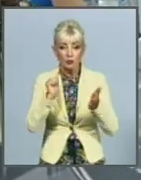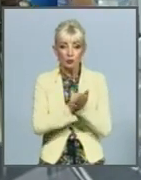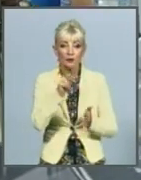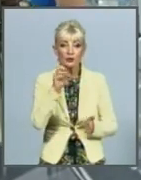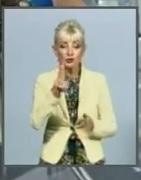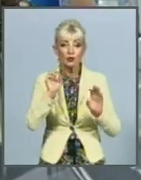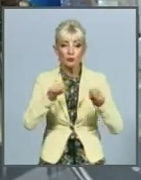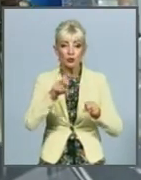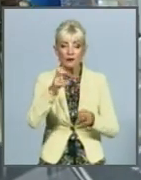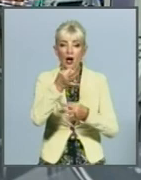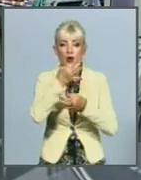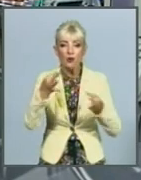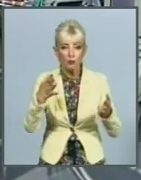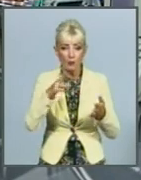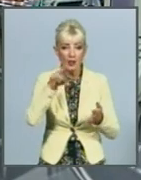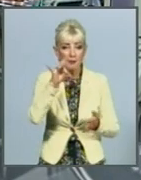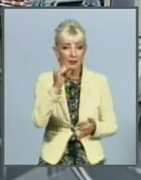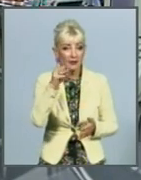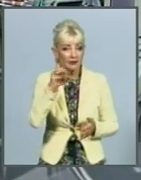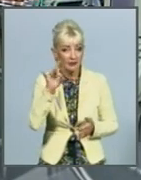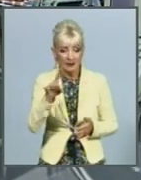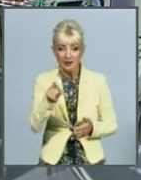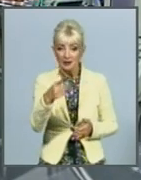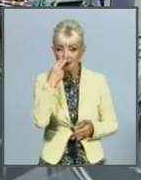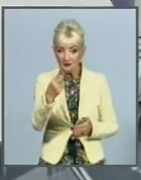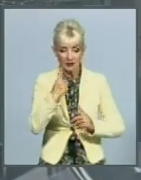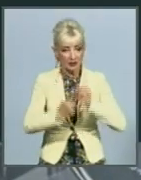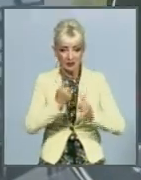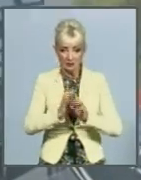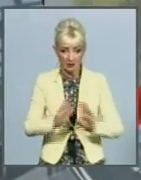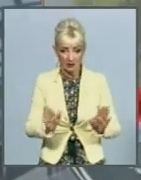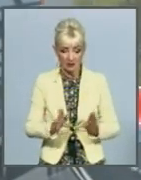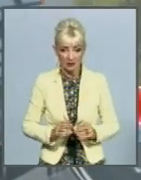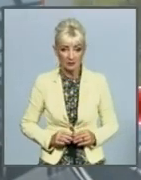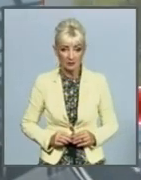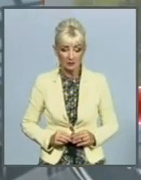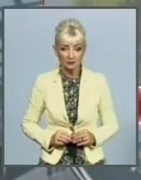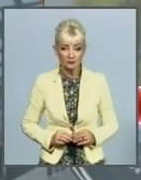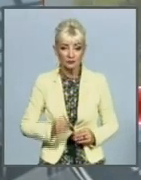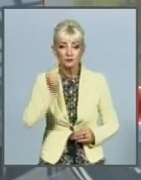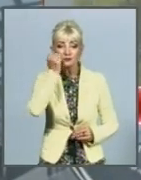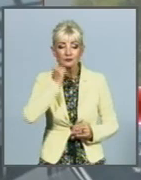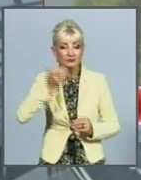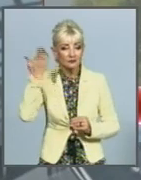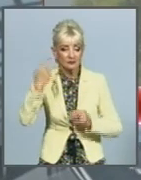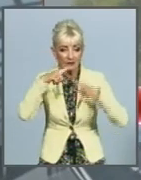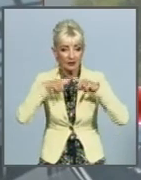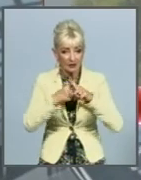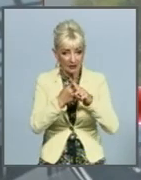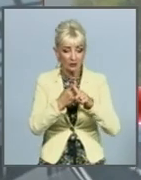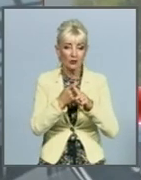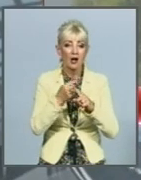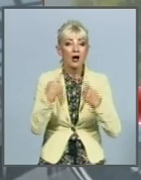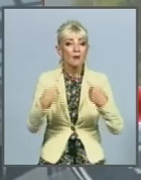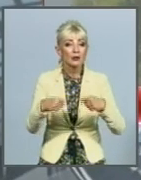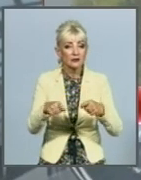можна буде на будь-якому принтері. Їх зовнішній вигляд не зміниться. Стара технологія диктувала продавцям